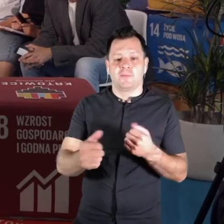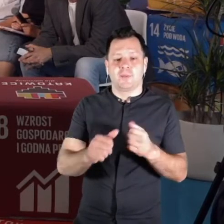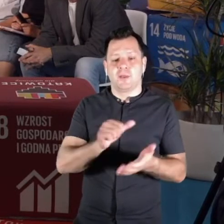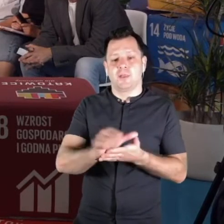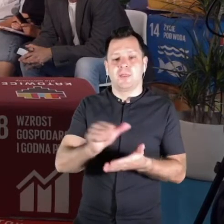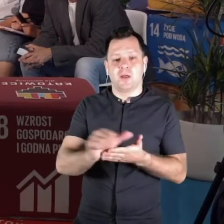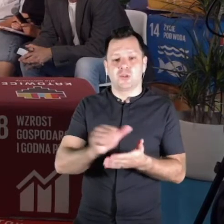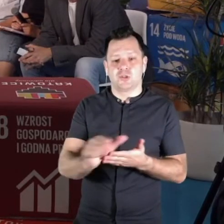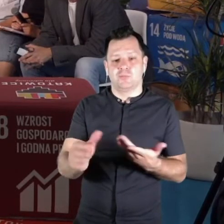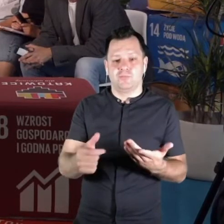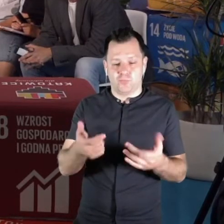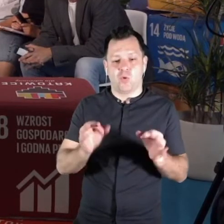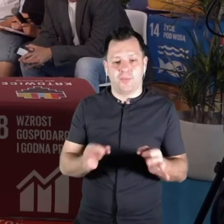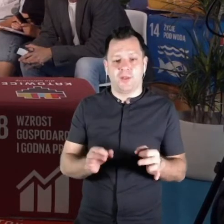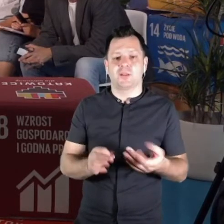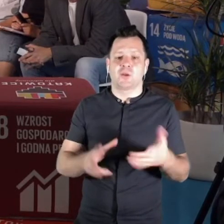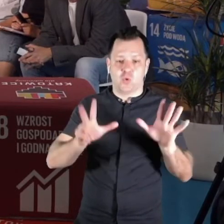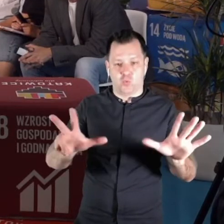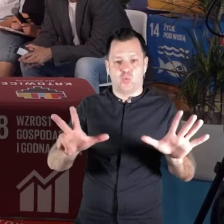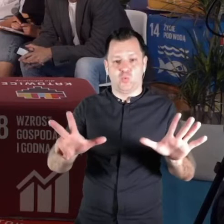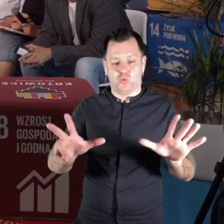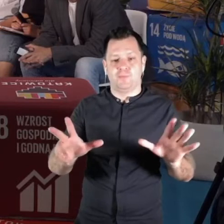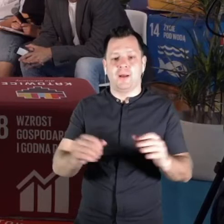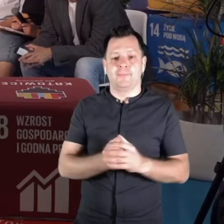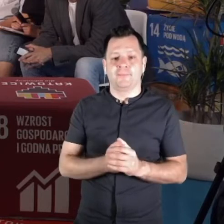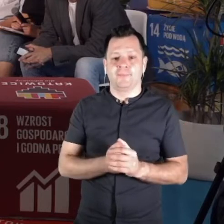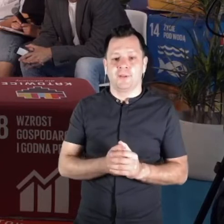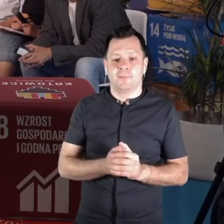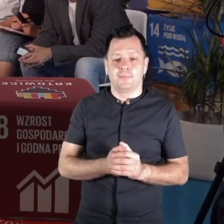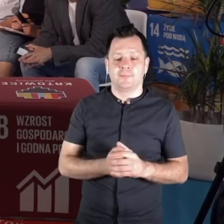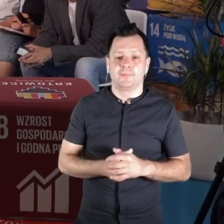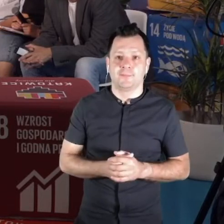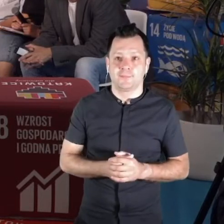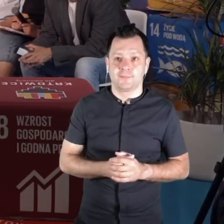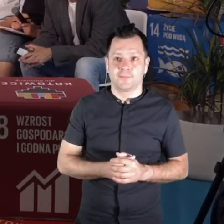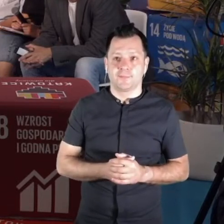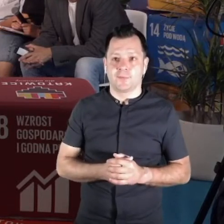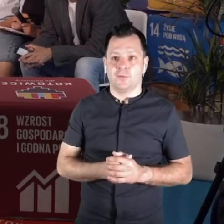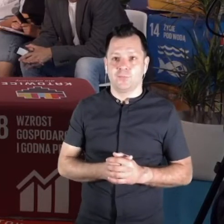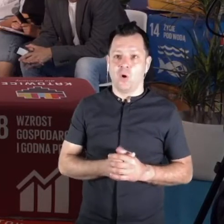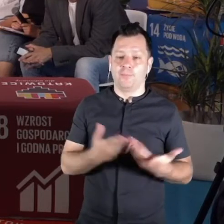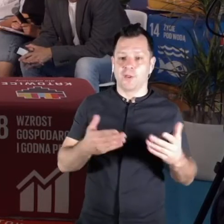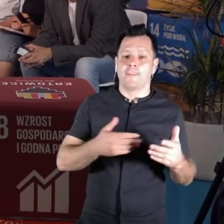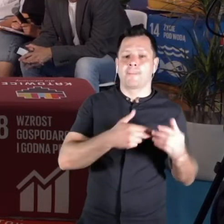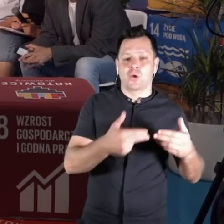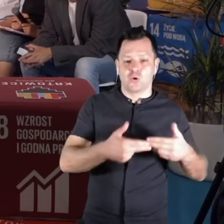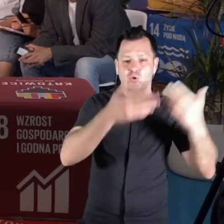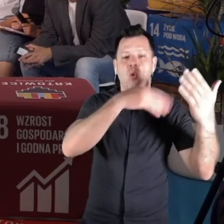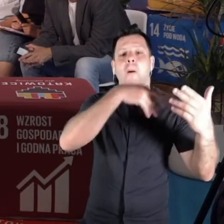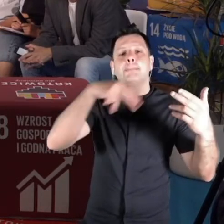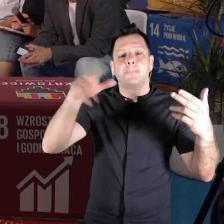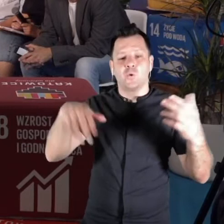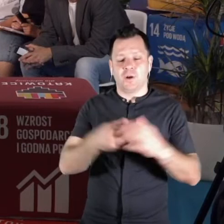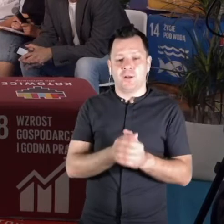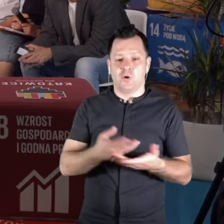Mural tak przełożył na ścianę tejże szkoły nasz